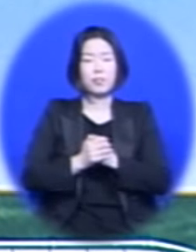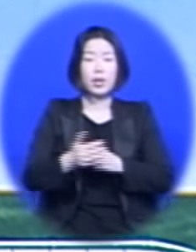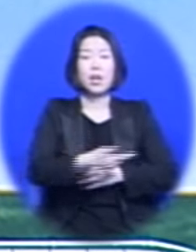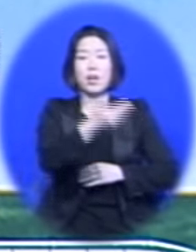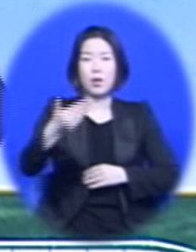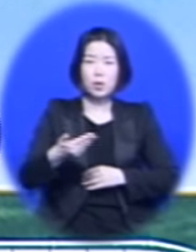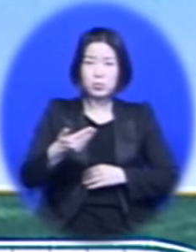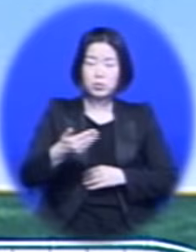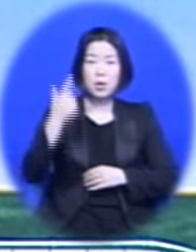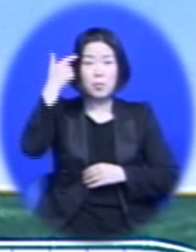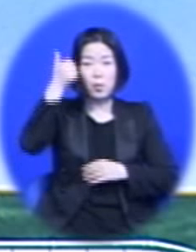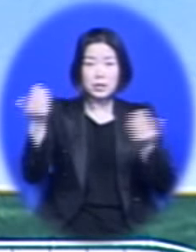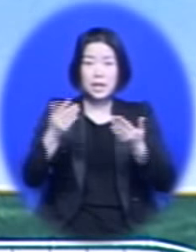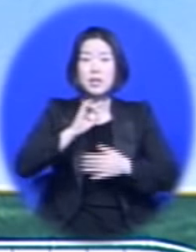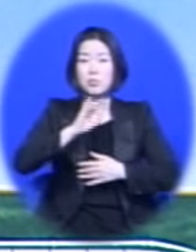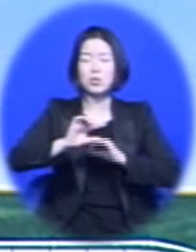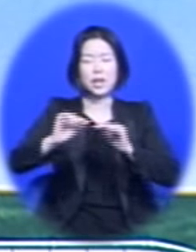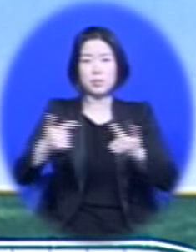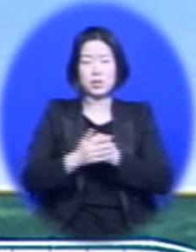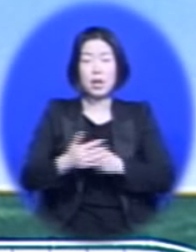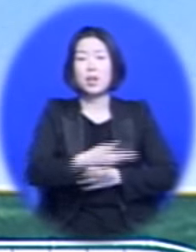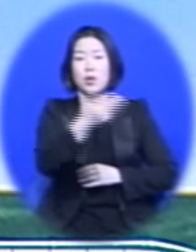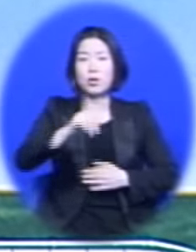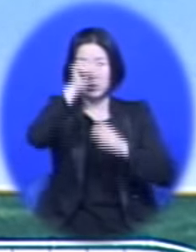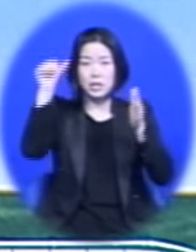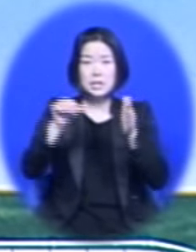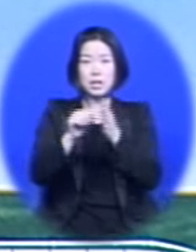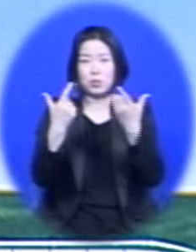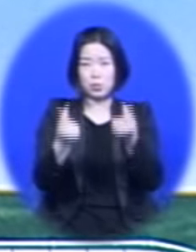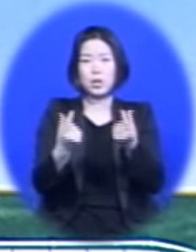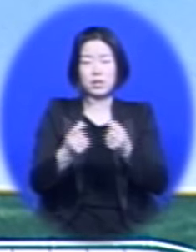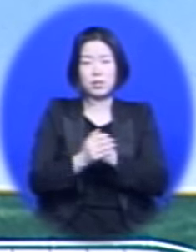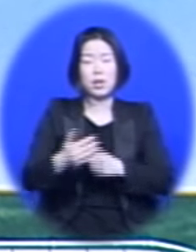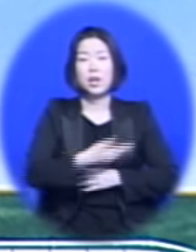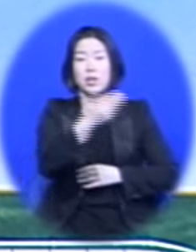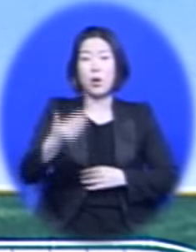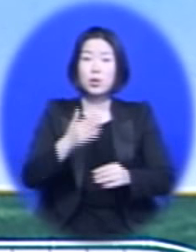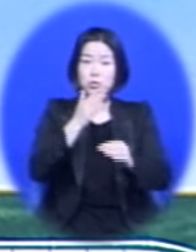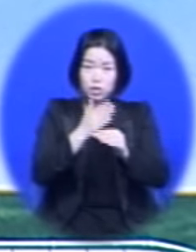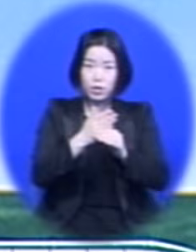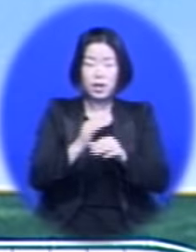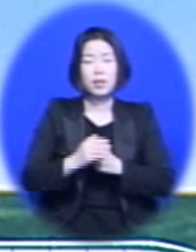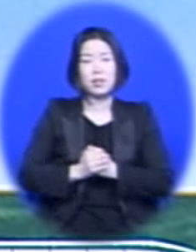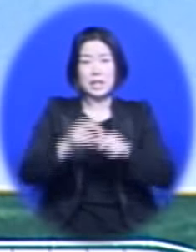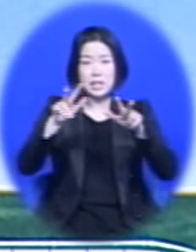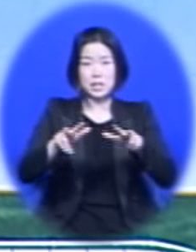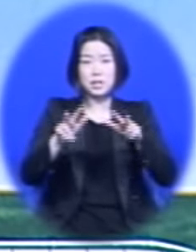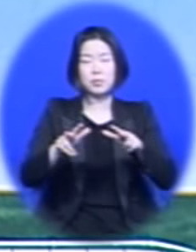여러분, 목회만 그런 게 아닙니다. 여러분의 인생도 똑같습니다. 혹시 여러분 중에